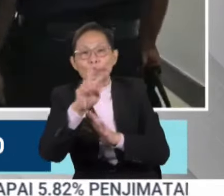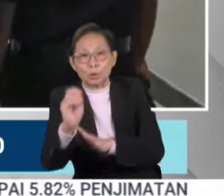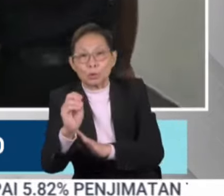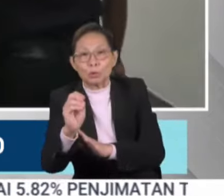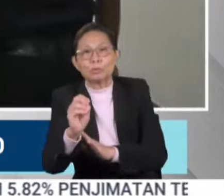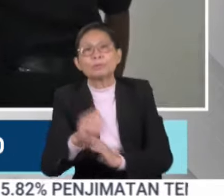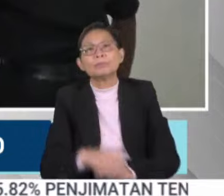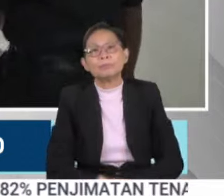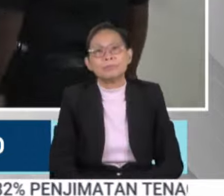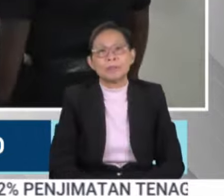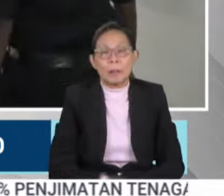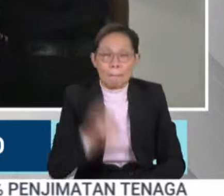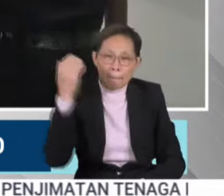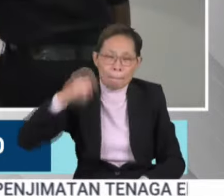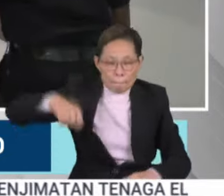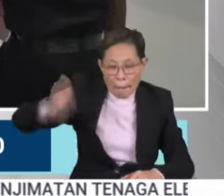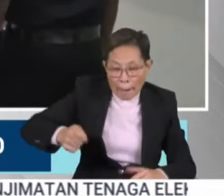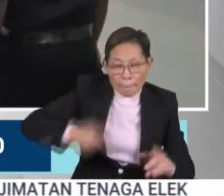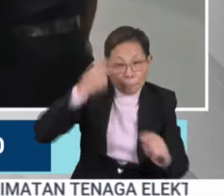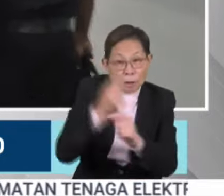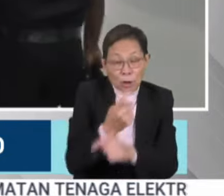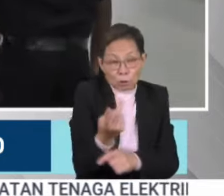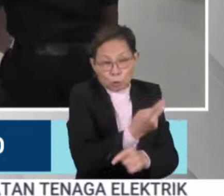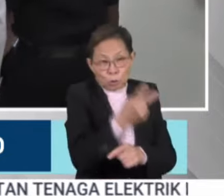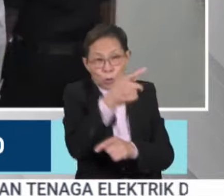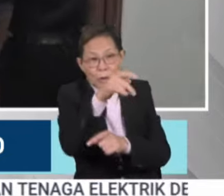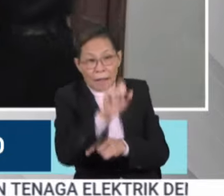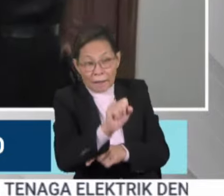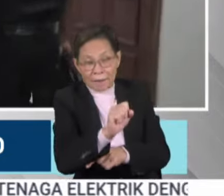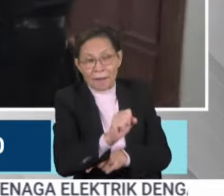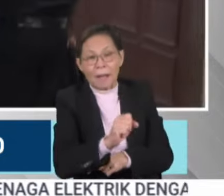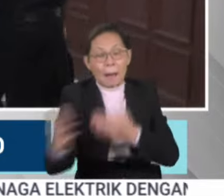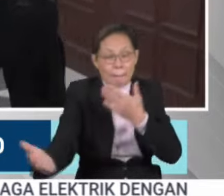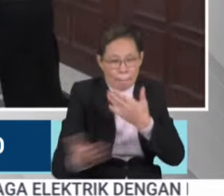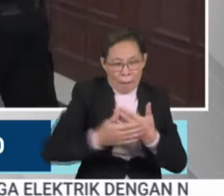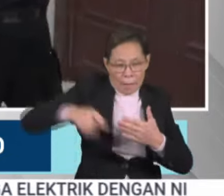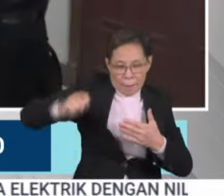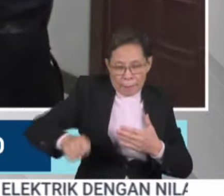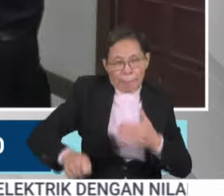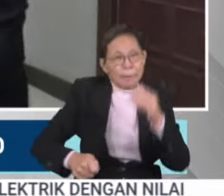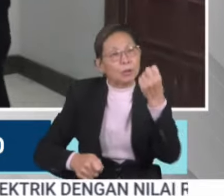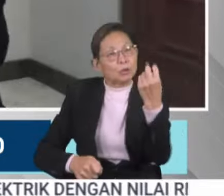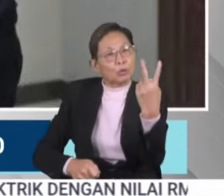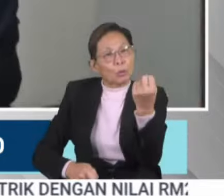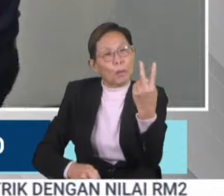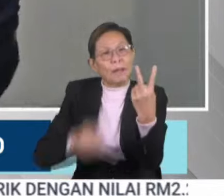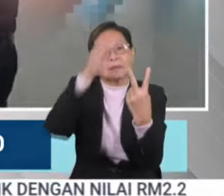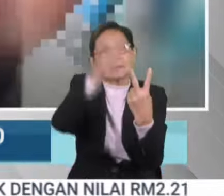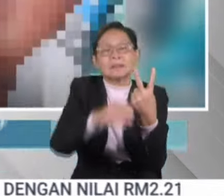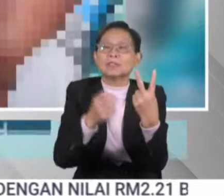Kanun Keseksaan dan mahkamah menetapkan kedua-dua kes disebut semula pada 12 November.